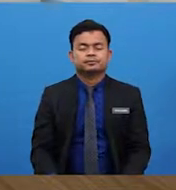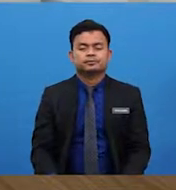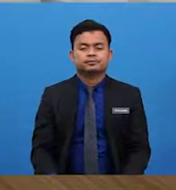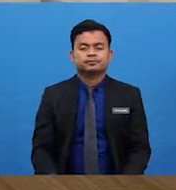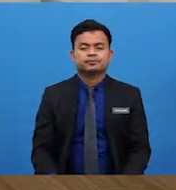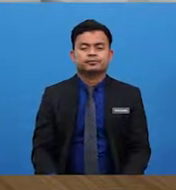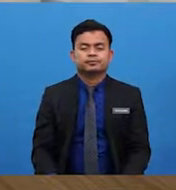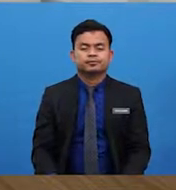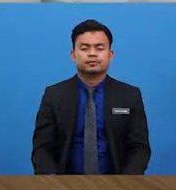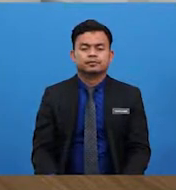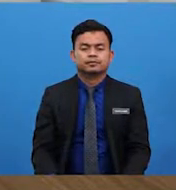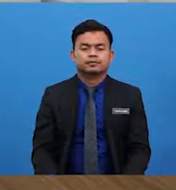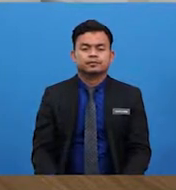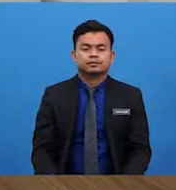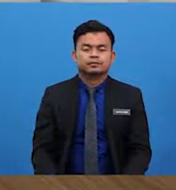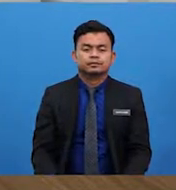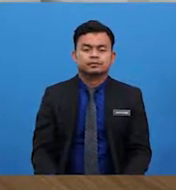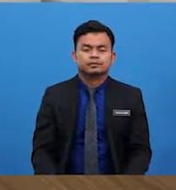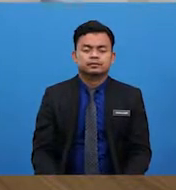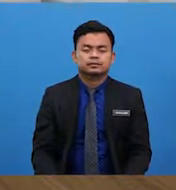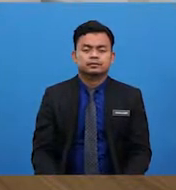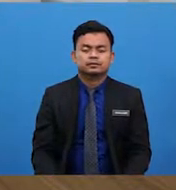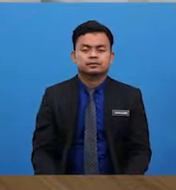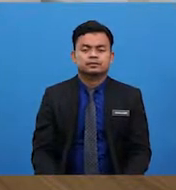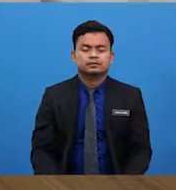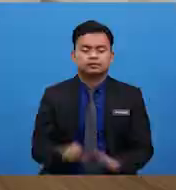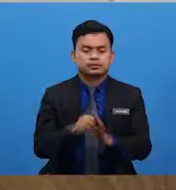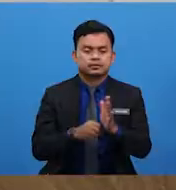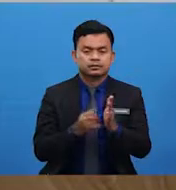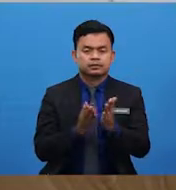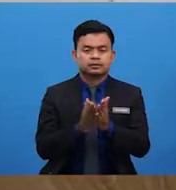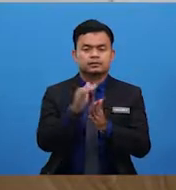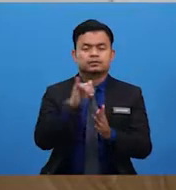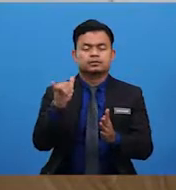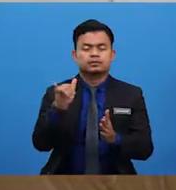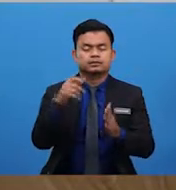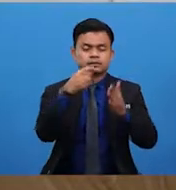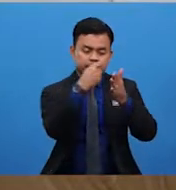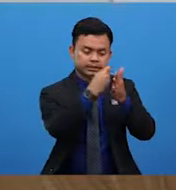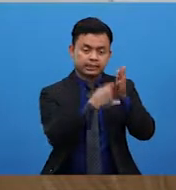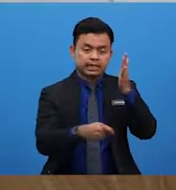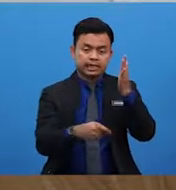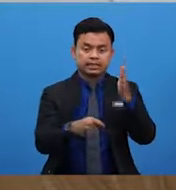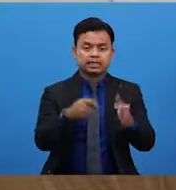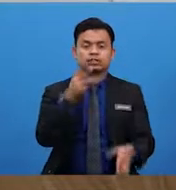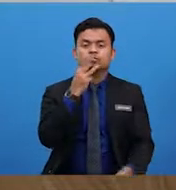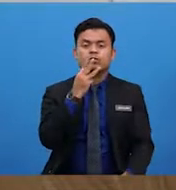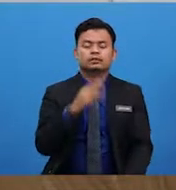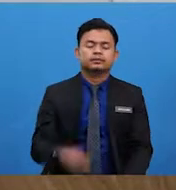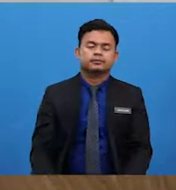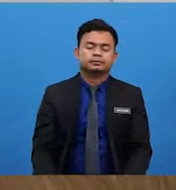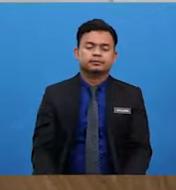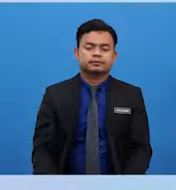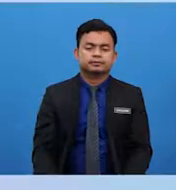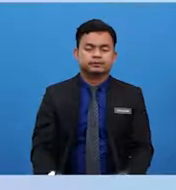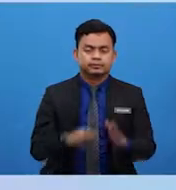you warnet bahkan kadang sedih tertanya-tanya juga di warnet ya terus oke seterusnya nilainya kini lewat nyablak